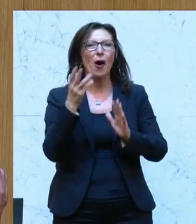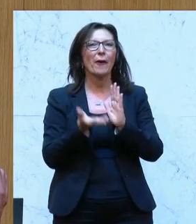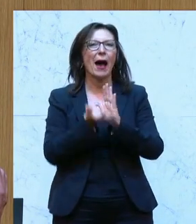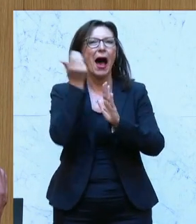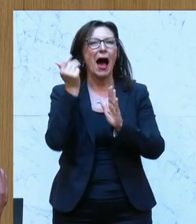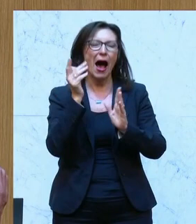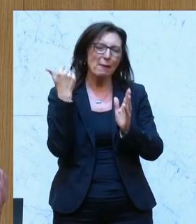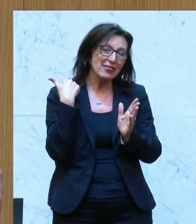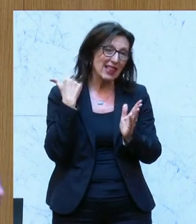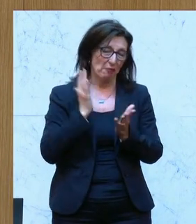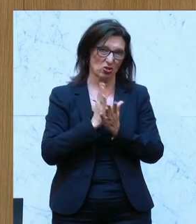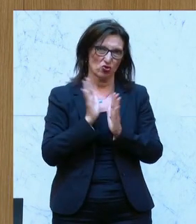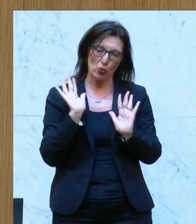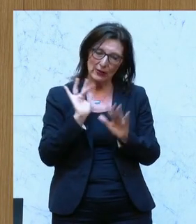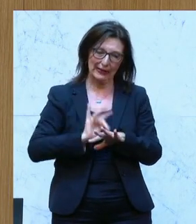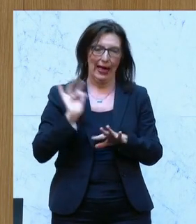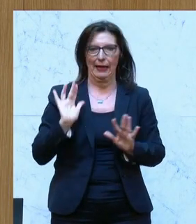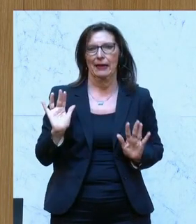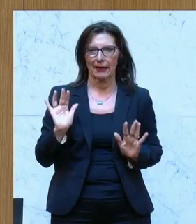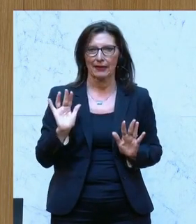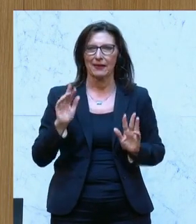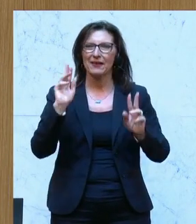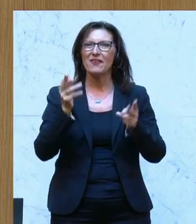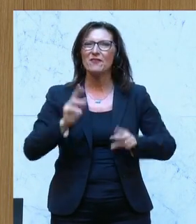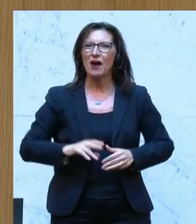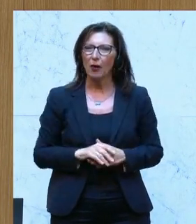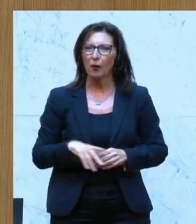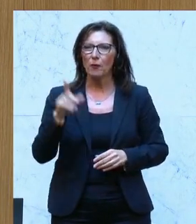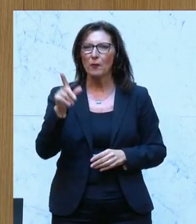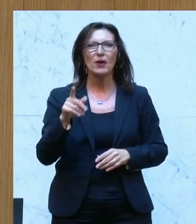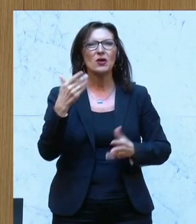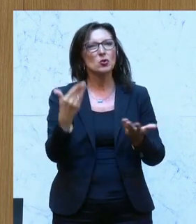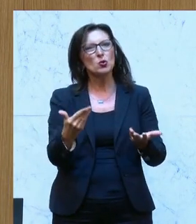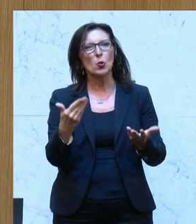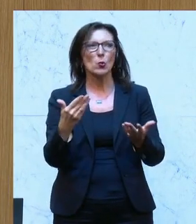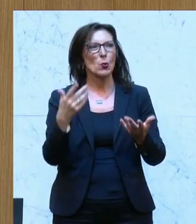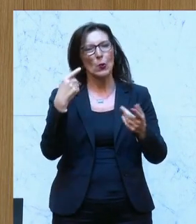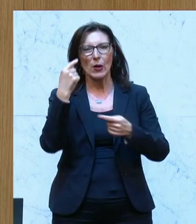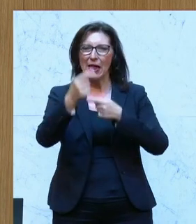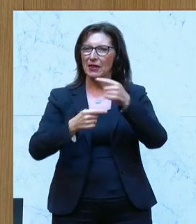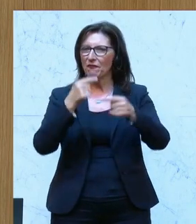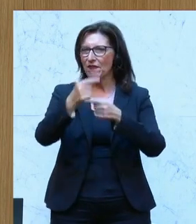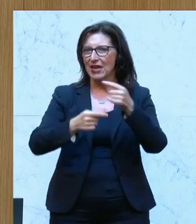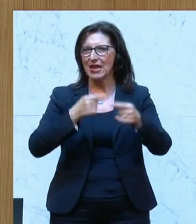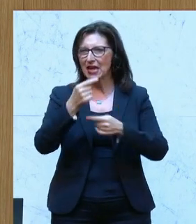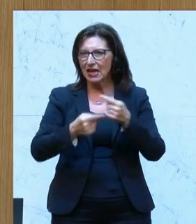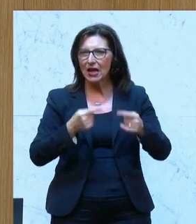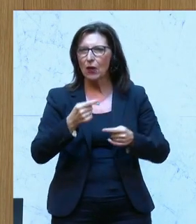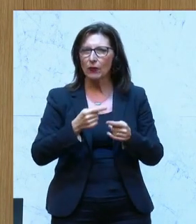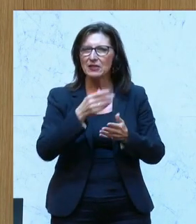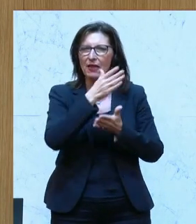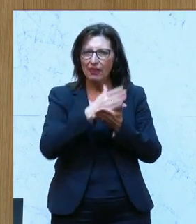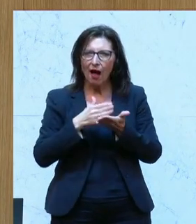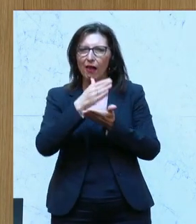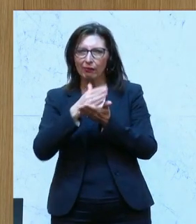sehr bedenklich gewesen, weil ja diese Bestrebungen nicht auf einmal gehen, weil es eben diese sprichwörtliche Salamitaktik ist, Stück